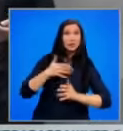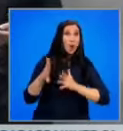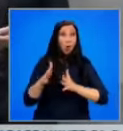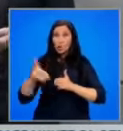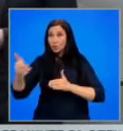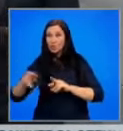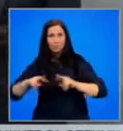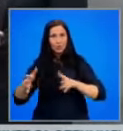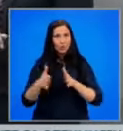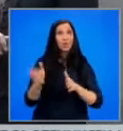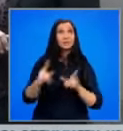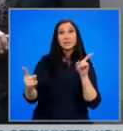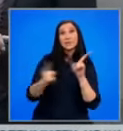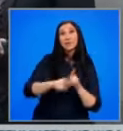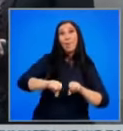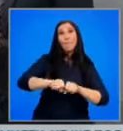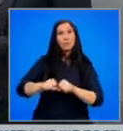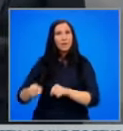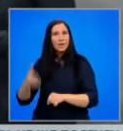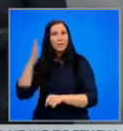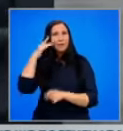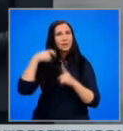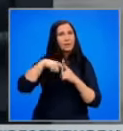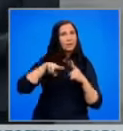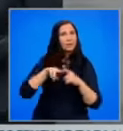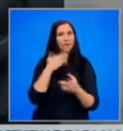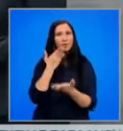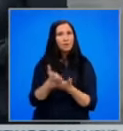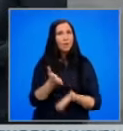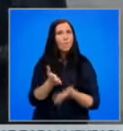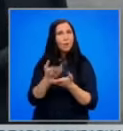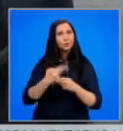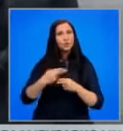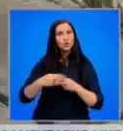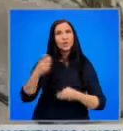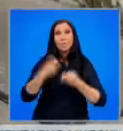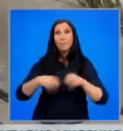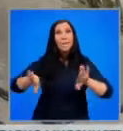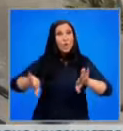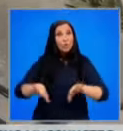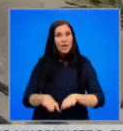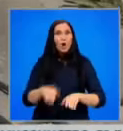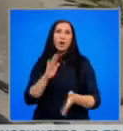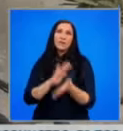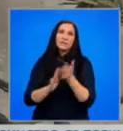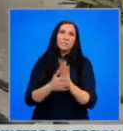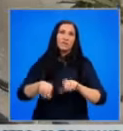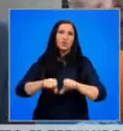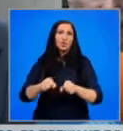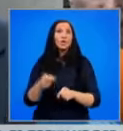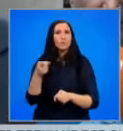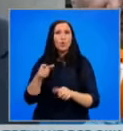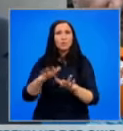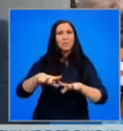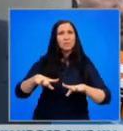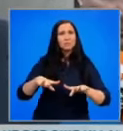хора. След срещата си с пострадалите, премиерът Кирил Петков обеща помощ за почистването на проблемното дере и справянето с щетите. Тук си